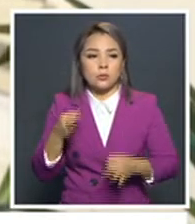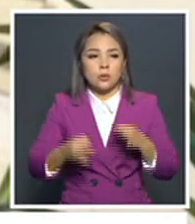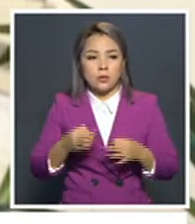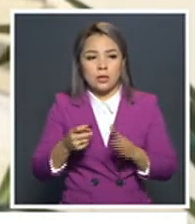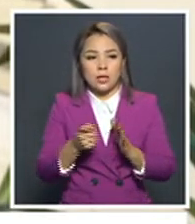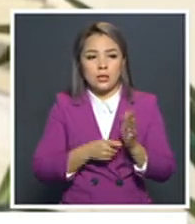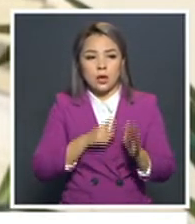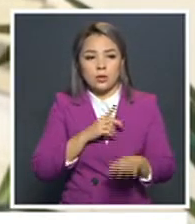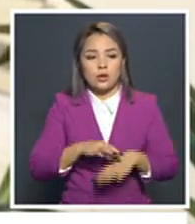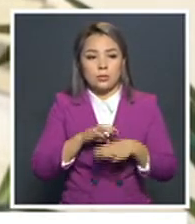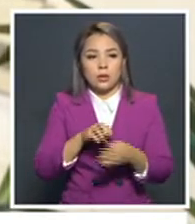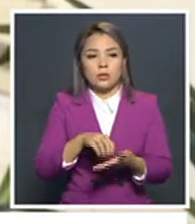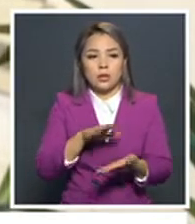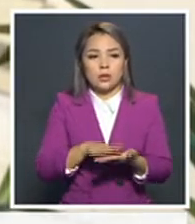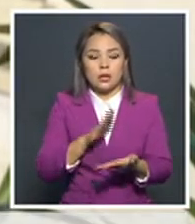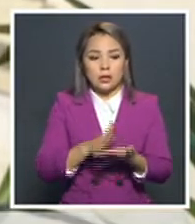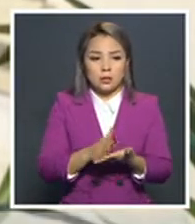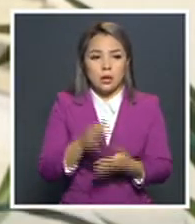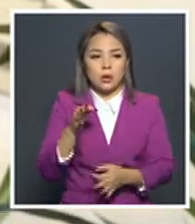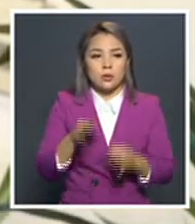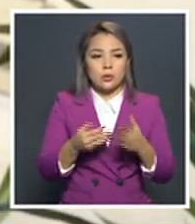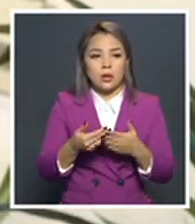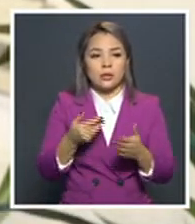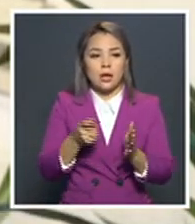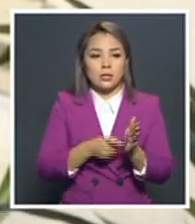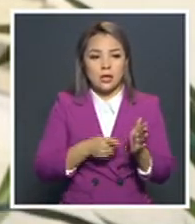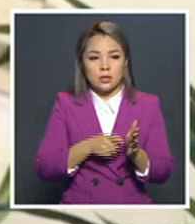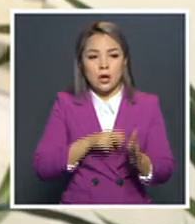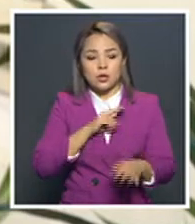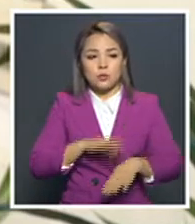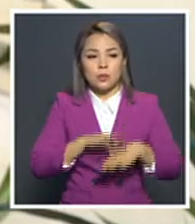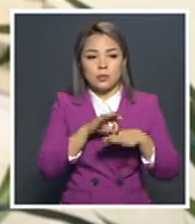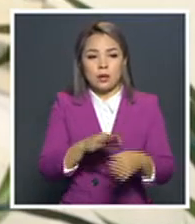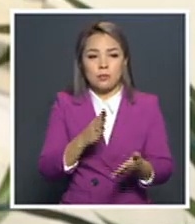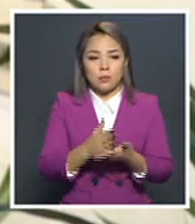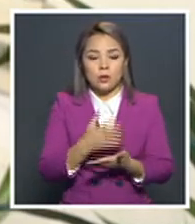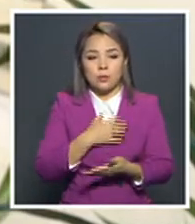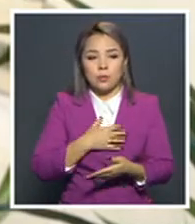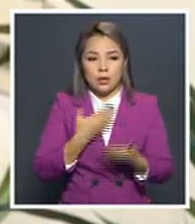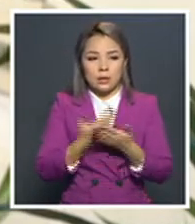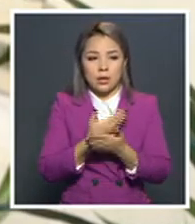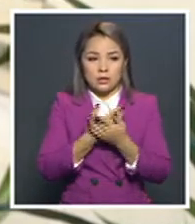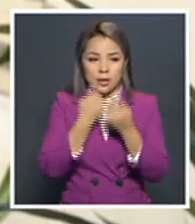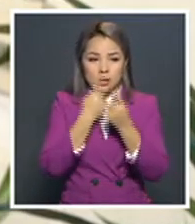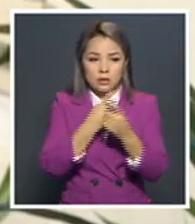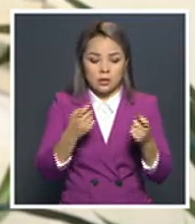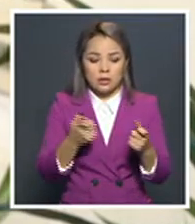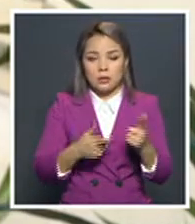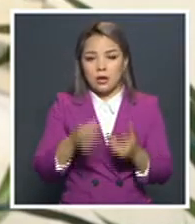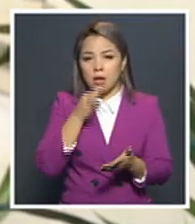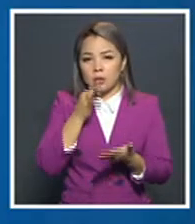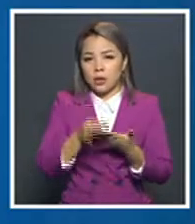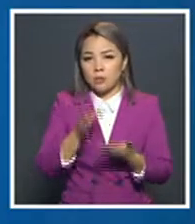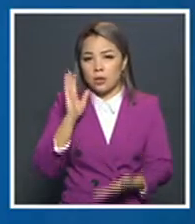бірыңғай тізілімімен тіркелді. Сотқа дейінгі тергеу амалдары жүргізілуде, қажетті сараптамалар тағайындалды.